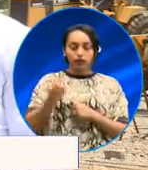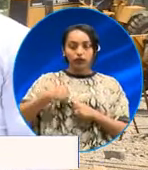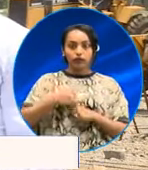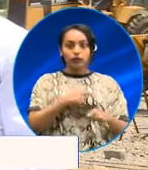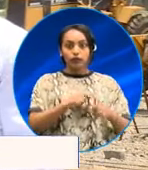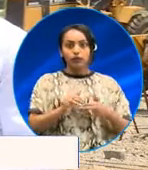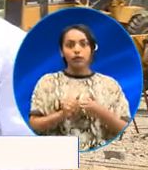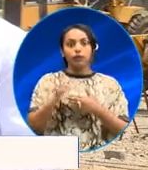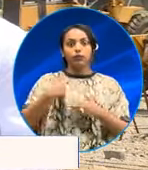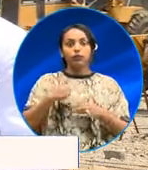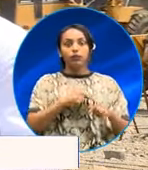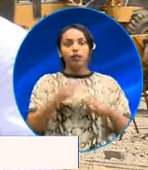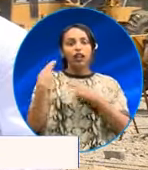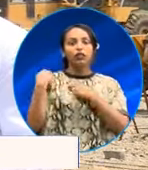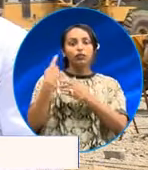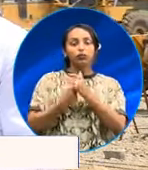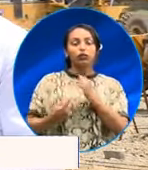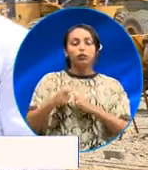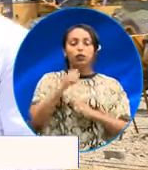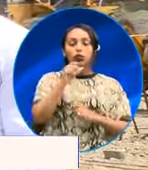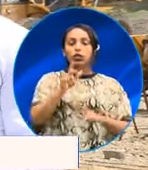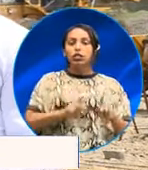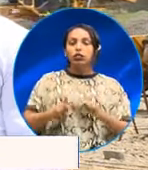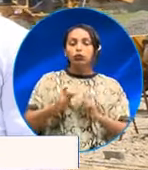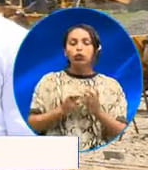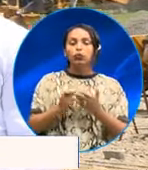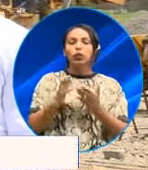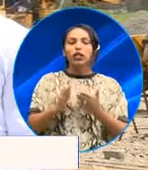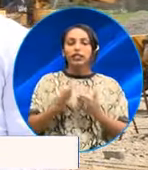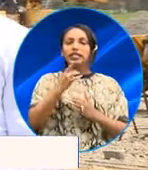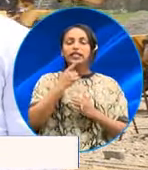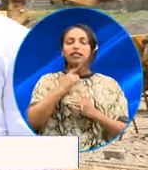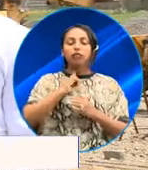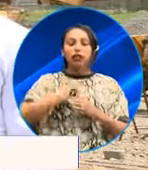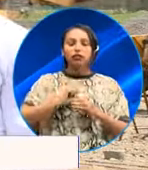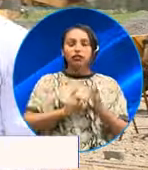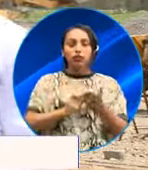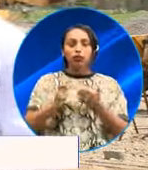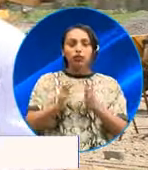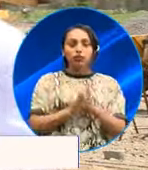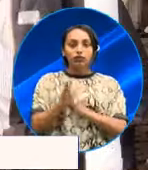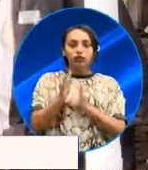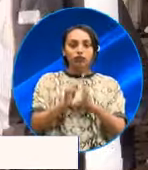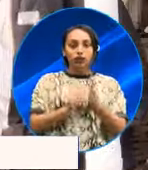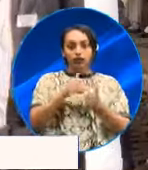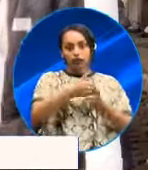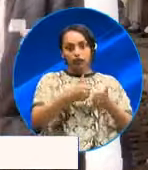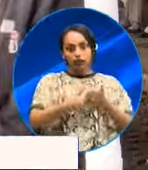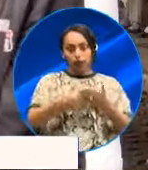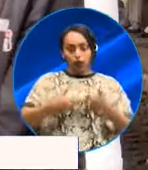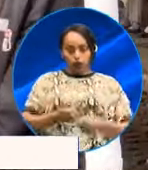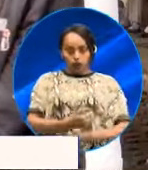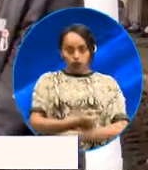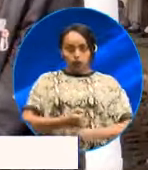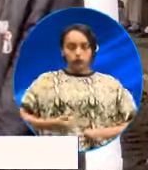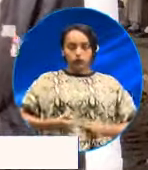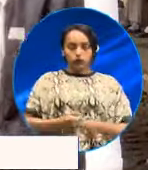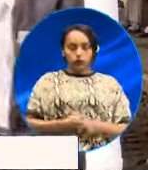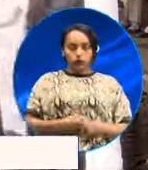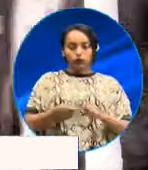እኛም እንደ አመራር እኛም እንደ ኃላፊነት ብቻ ሳይሆን ህዝቡ ለዲሞክራሲ ጥማት፣ ለዲሞክራሲ ፍላጎት፣ ለስርዓት ግንባታ ያለውን